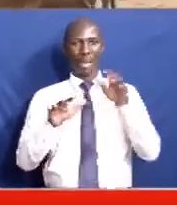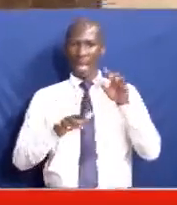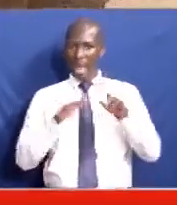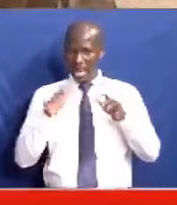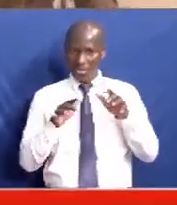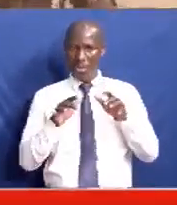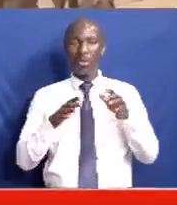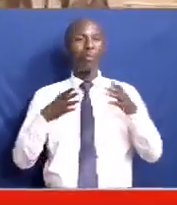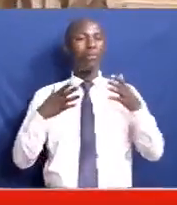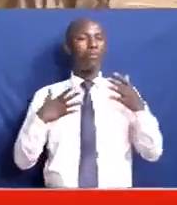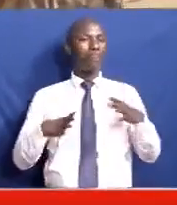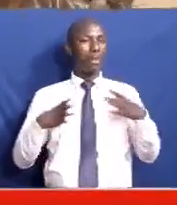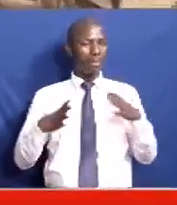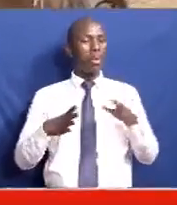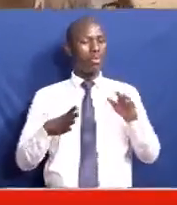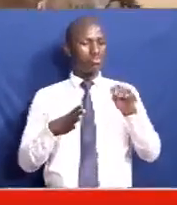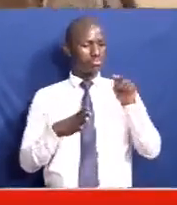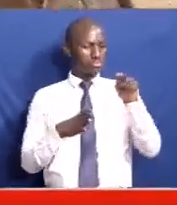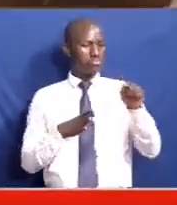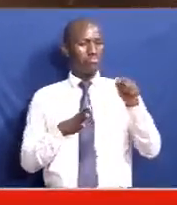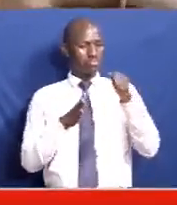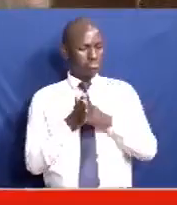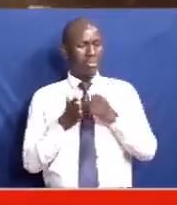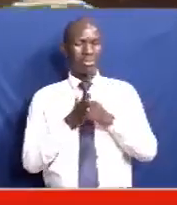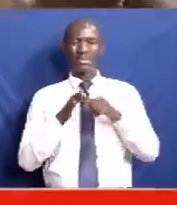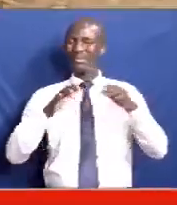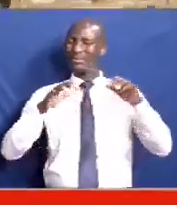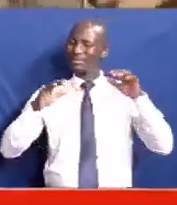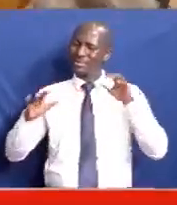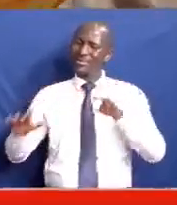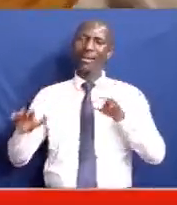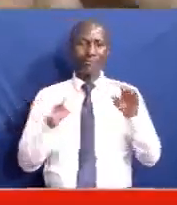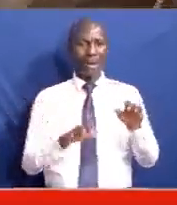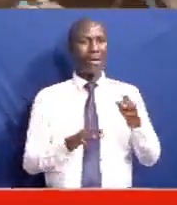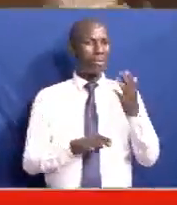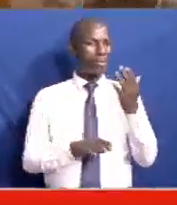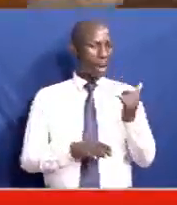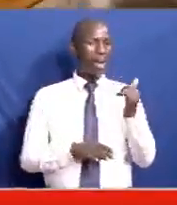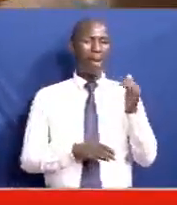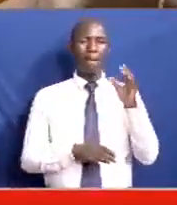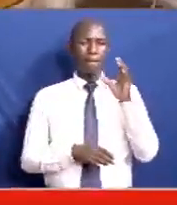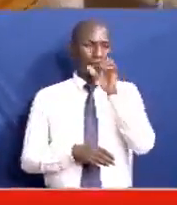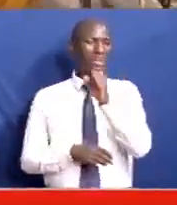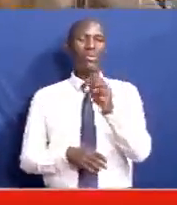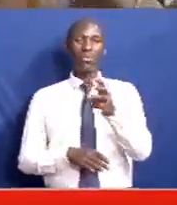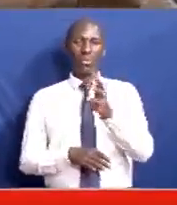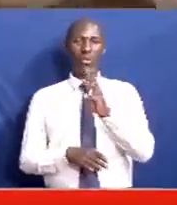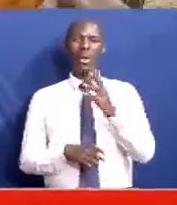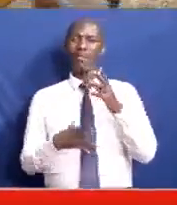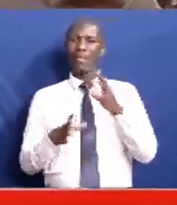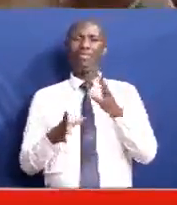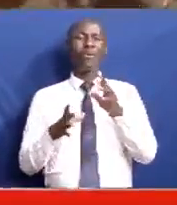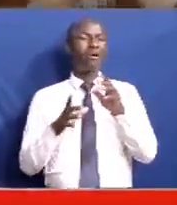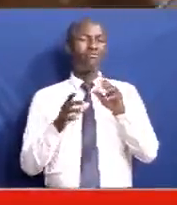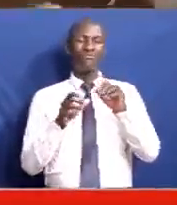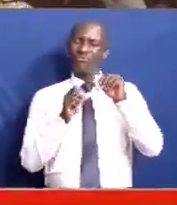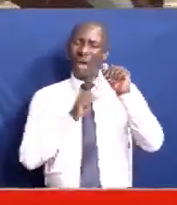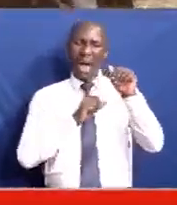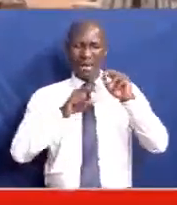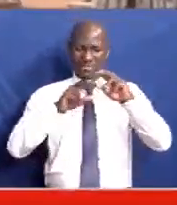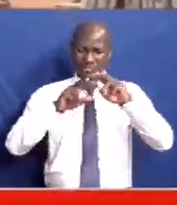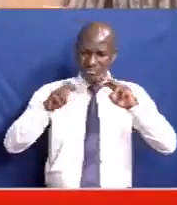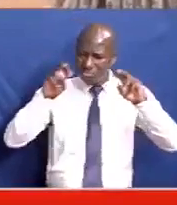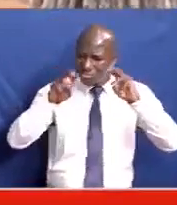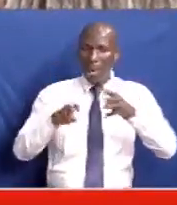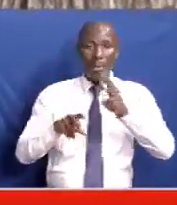hivinda, Enenthi makaunti ya Makueni ni medhe ita maina mava nene ene kukosa Kiwu, ainge mailasimika kuthi kilomita mbinge kumanda Kiwu. Indi